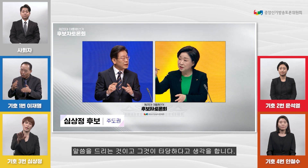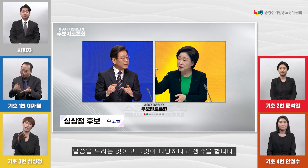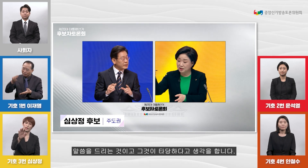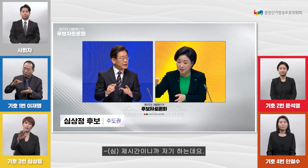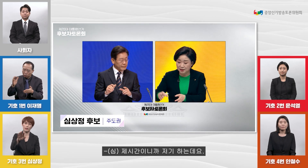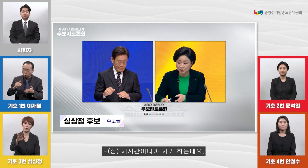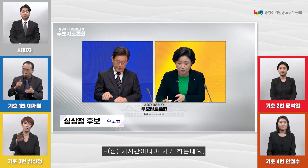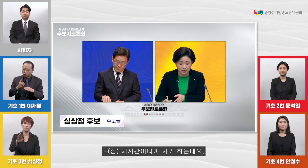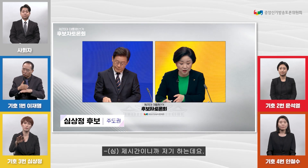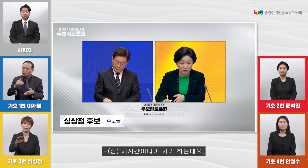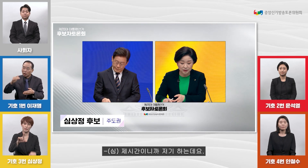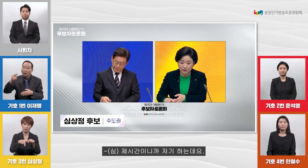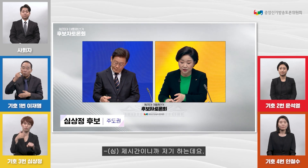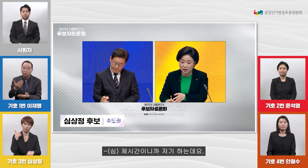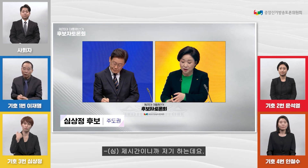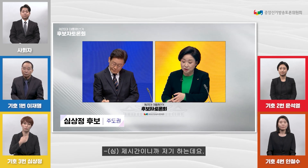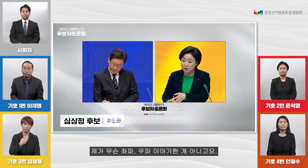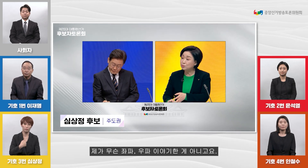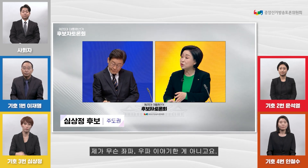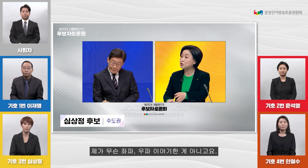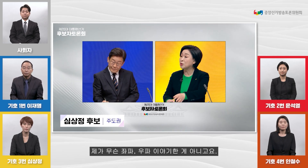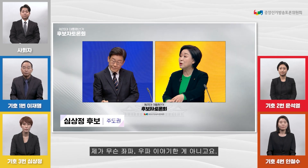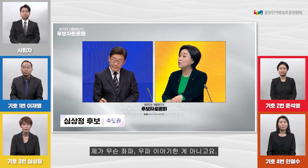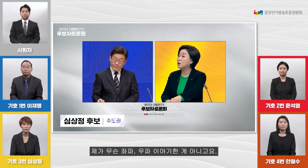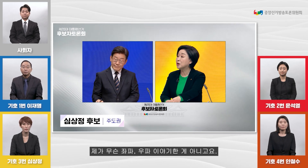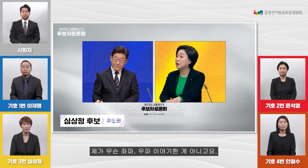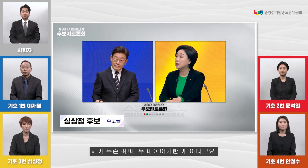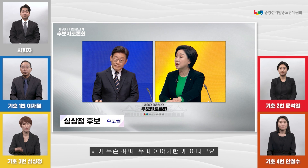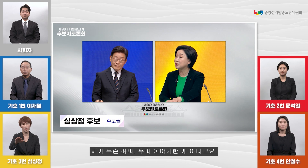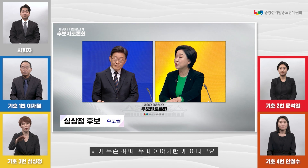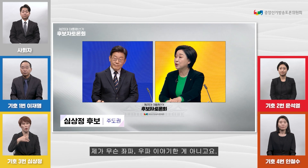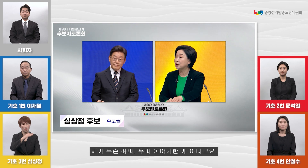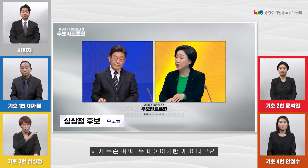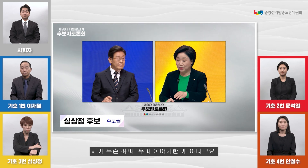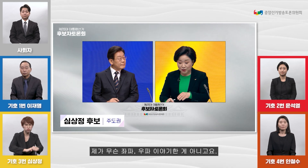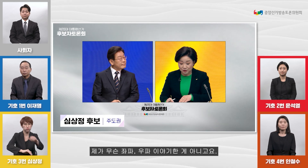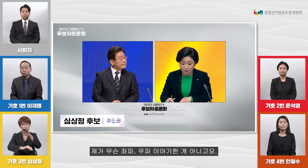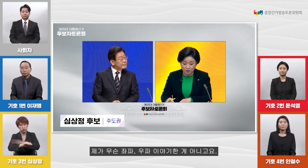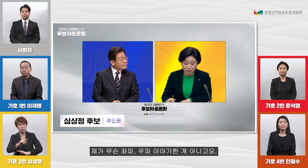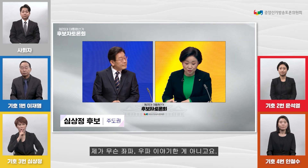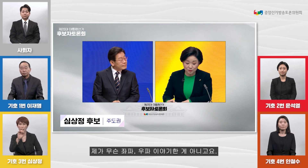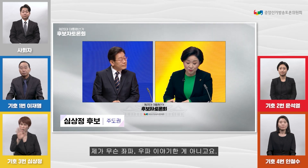타당하다고 생각합니다. 제 시간이니까 좀 저기 하는데요. 제가 무슨 좌파 우파 이야기 한 게 아니고요.